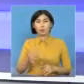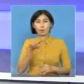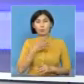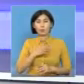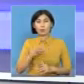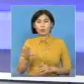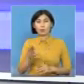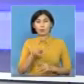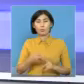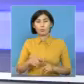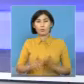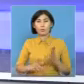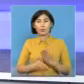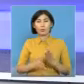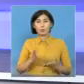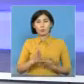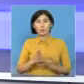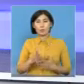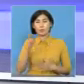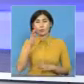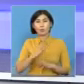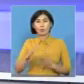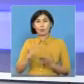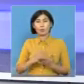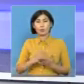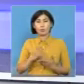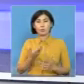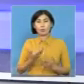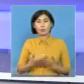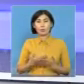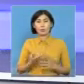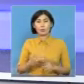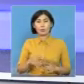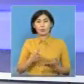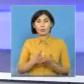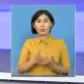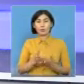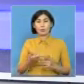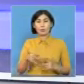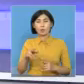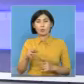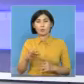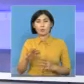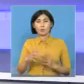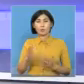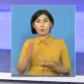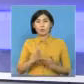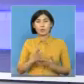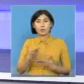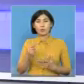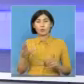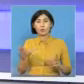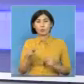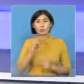пользуются мерами господдержки, предусмотренными государственными программами. Примером тому может послужить одно из алгинских крестьянских хозяйств, где